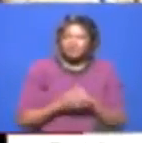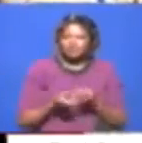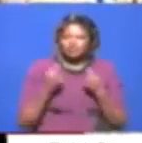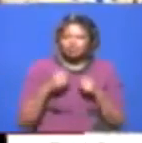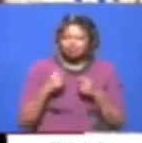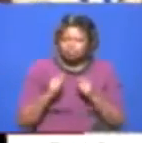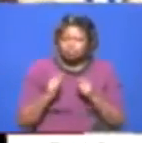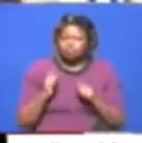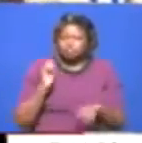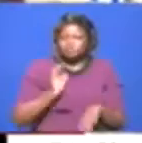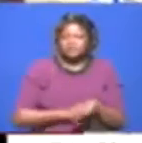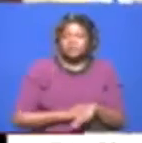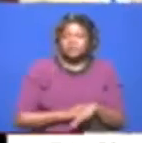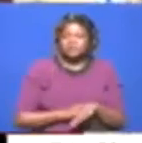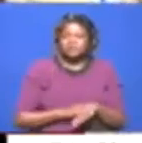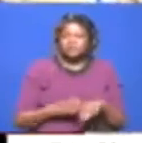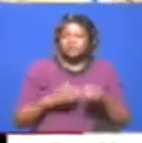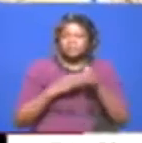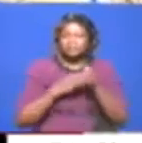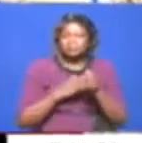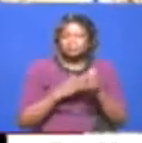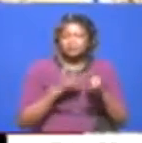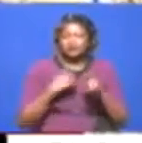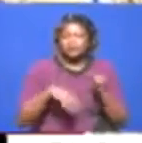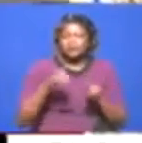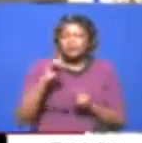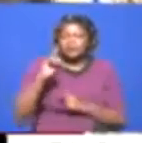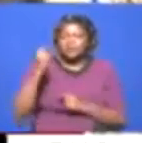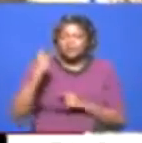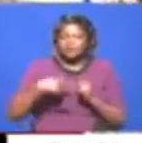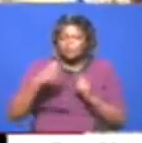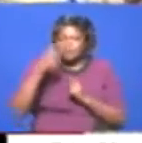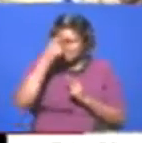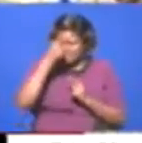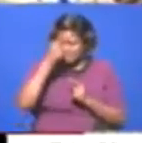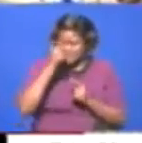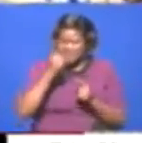Ford Kenya kutoka kwa seneta wa Bungoma Moses Wetangula